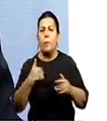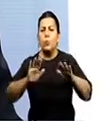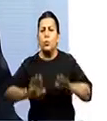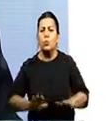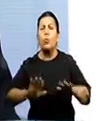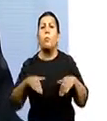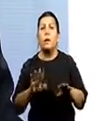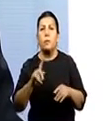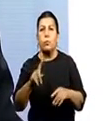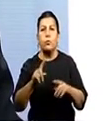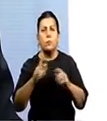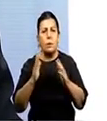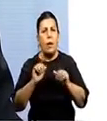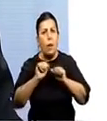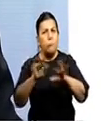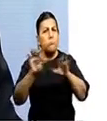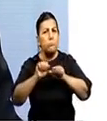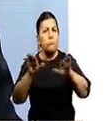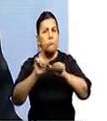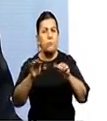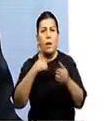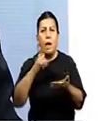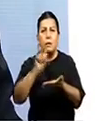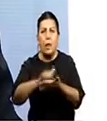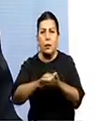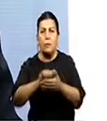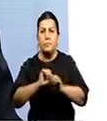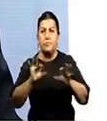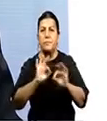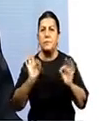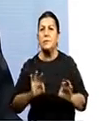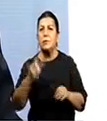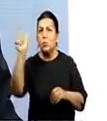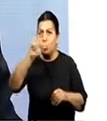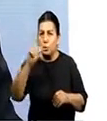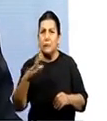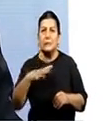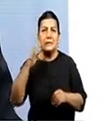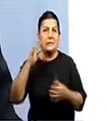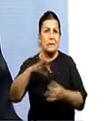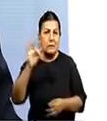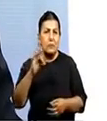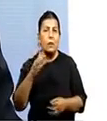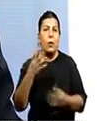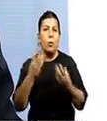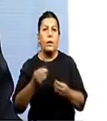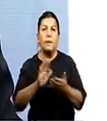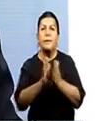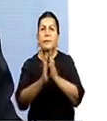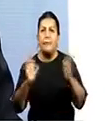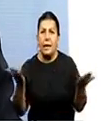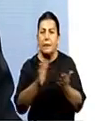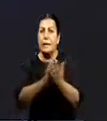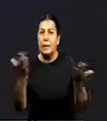Bu çerçevede yayınlarımıza devam ettik. İster Kriter olarak, ister Ruhiye Türkiye olarak, ister Insight Türkiye olarak dergilerle sayılar